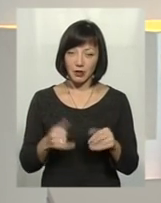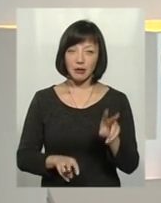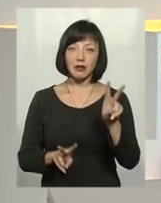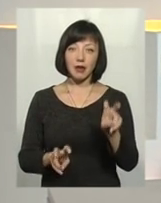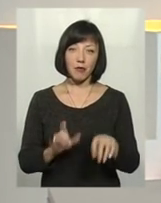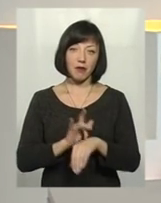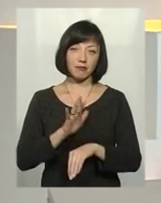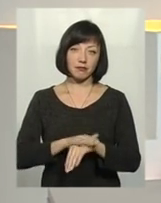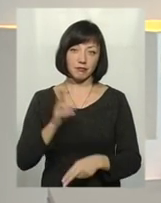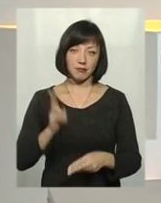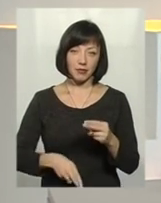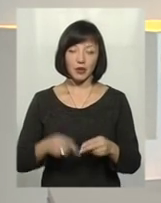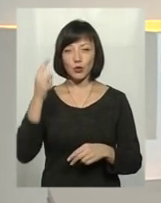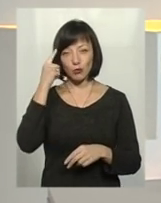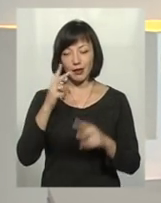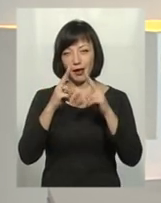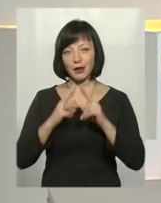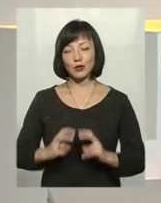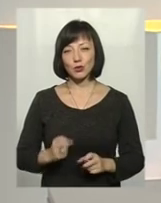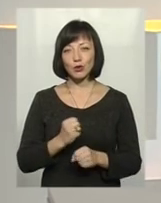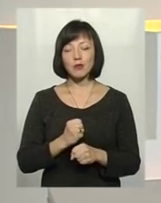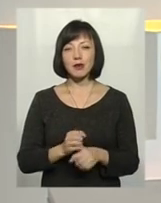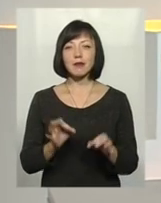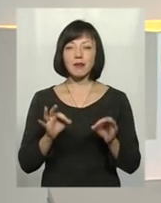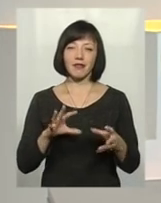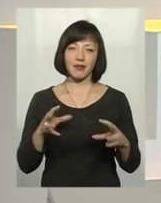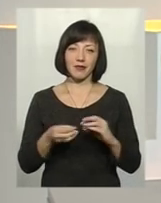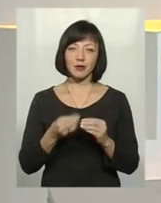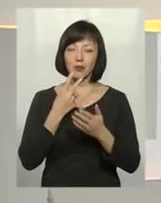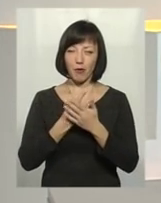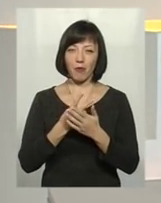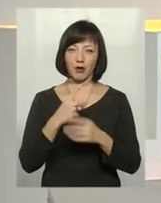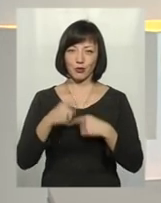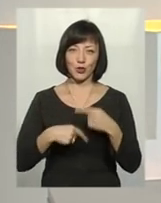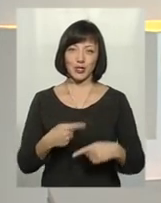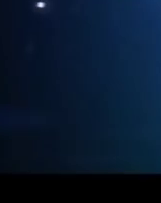тема вичерпана. Думайте, аналізуйте, робіть висновки. Побачимось.